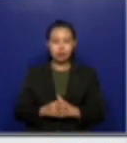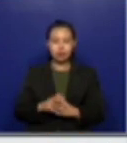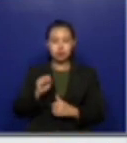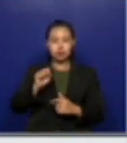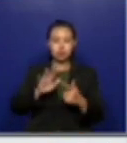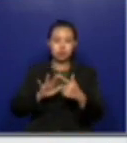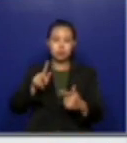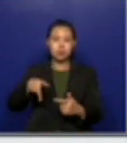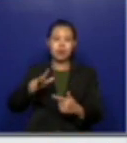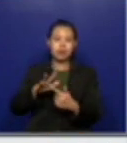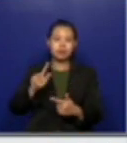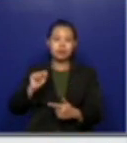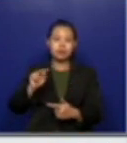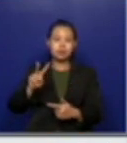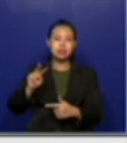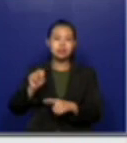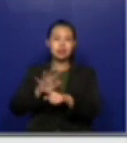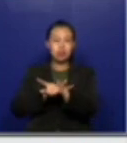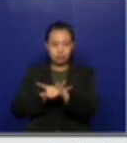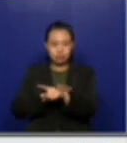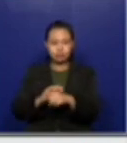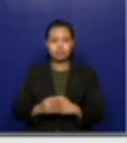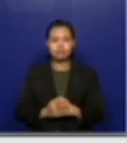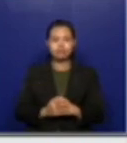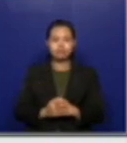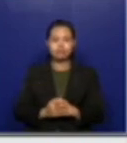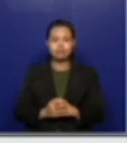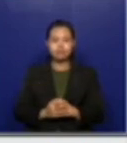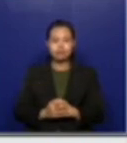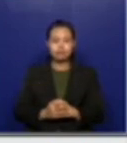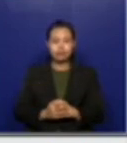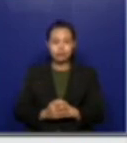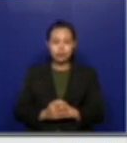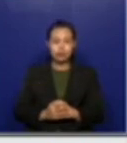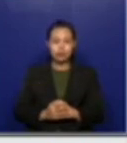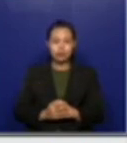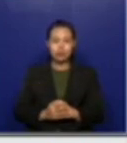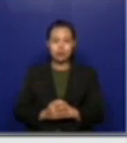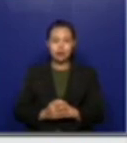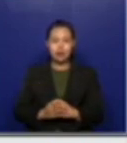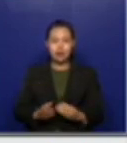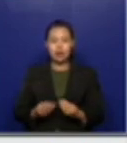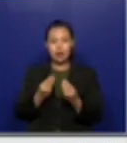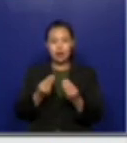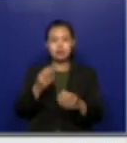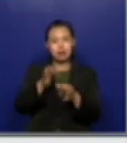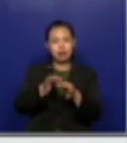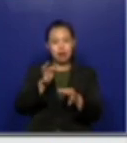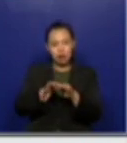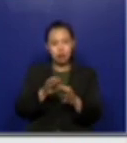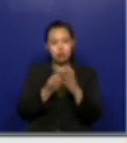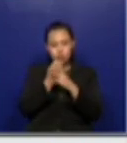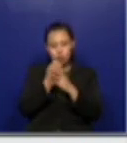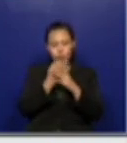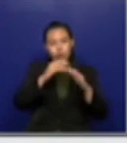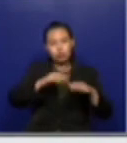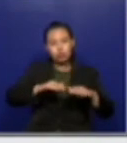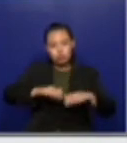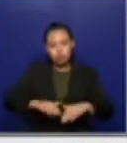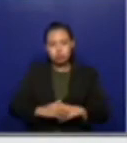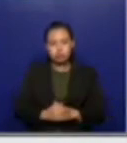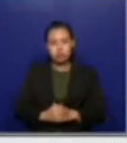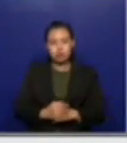าให้แบงค์เนี่ยช่วยเป็นลดดอกบ้งดอกเบี้ยนะฮะผมจะบอกท่านอย่างนี้นะครับว่าท่านพูดอะโลกส